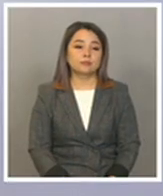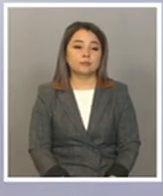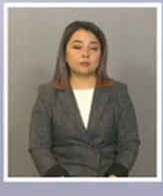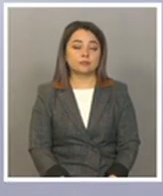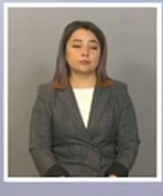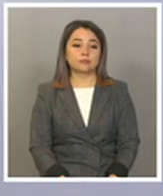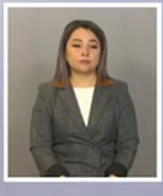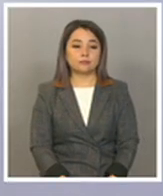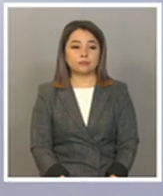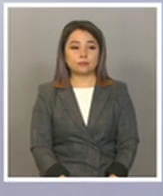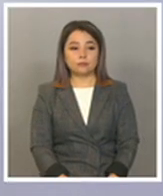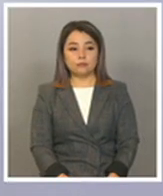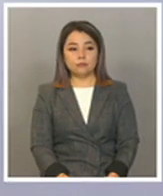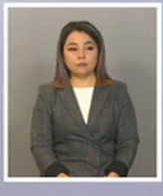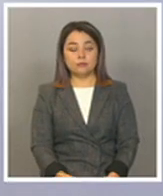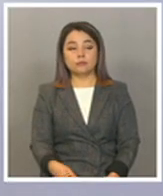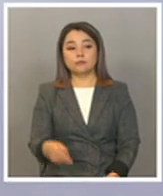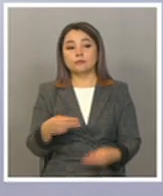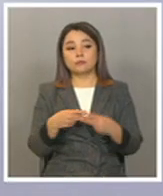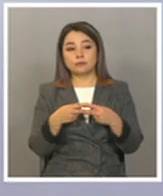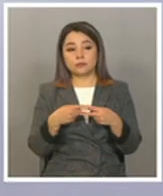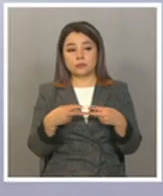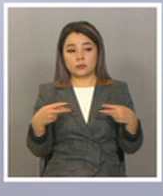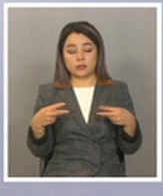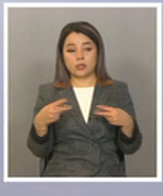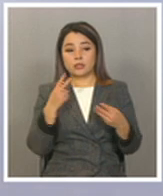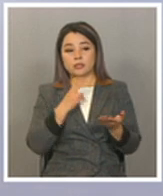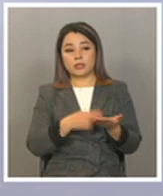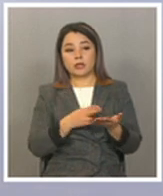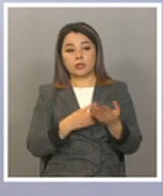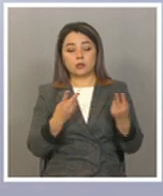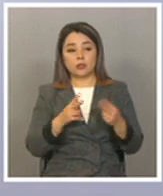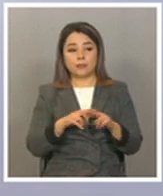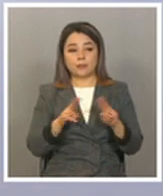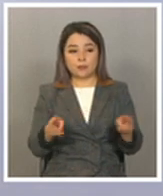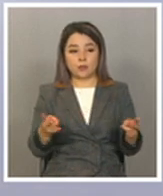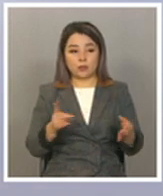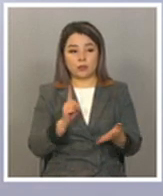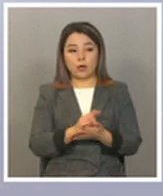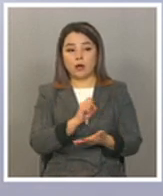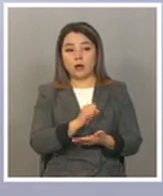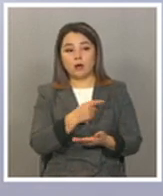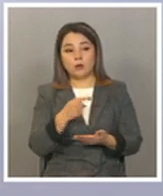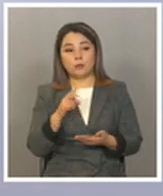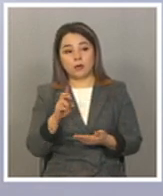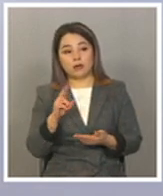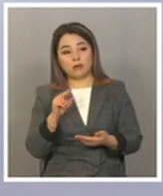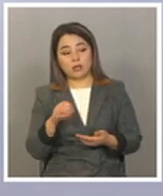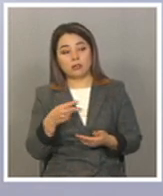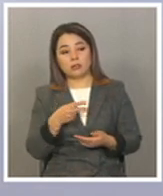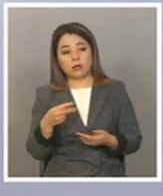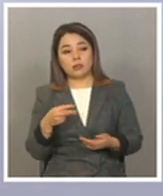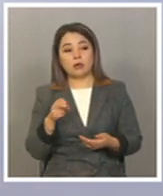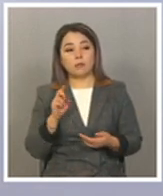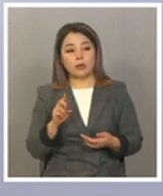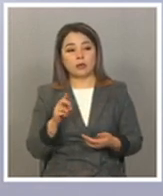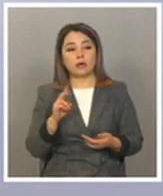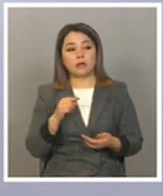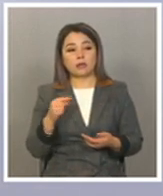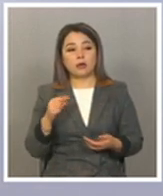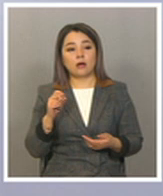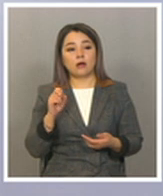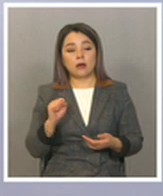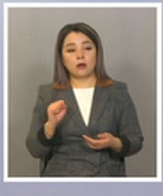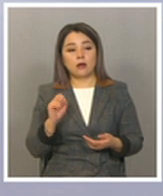тапсырманы орындайық. Теңбе теңдікті дәлелдеңіз. А азайтылған b-ның квадраты тең b